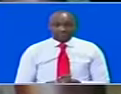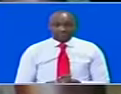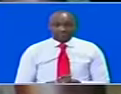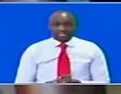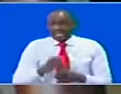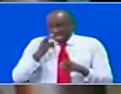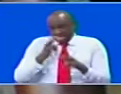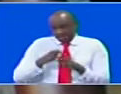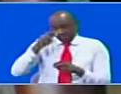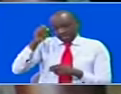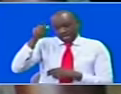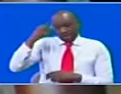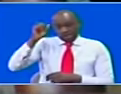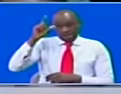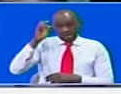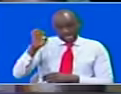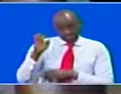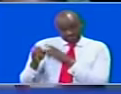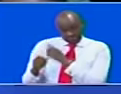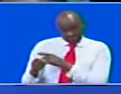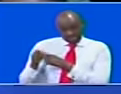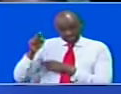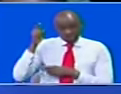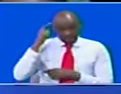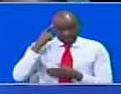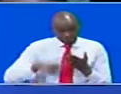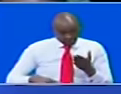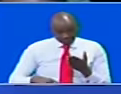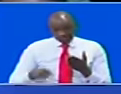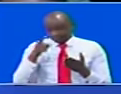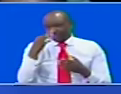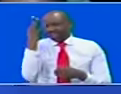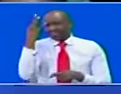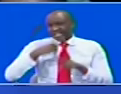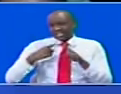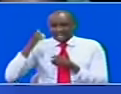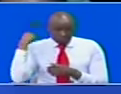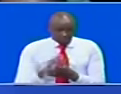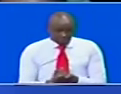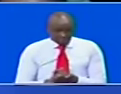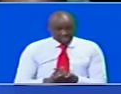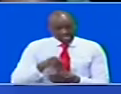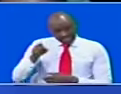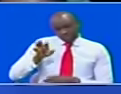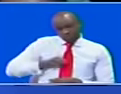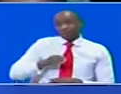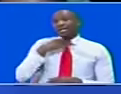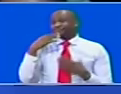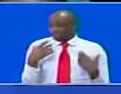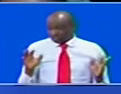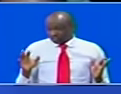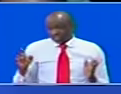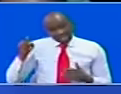Jina na ngole etukolokoro litakupa kumbukumbu ya takriban miaka mitatu iliyopita ambapo marehemu na